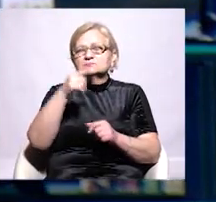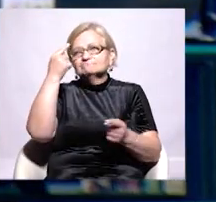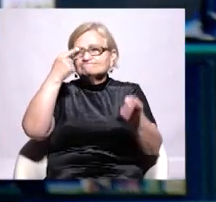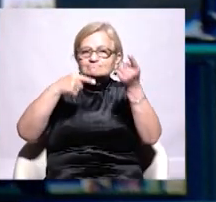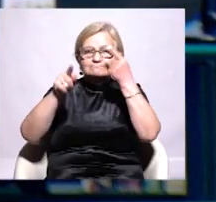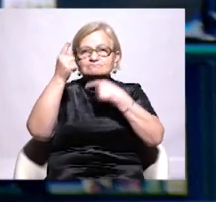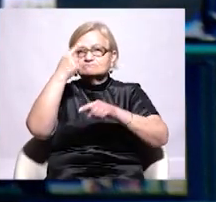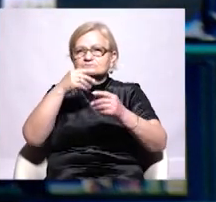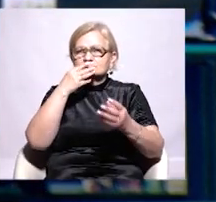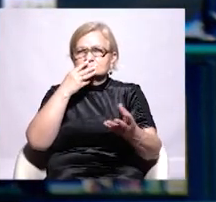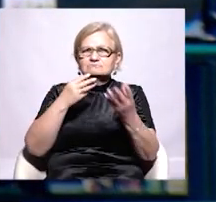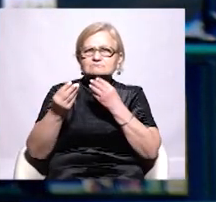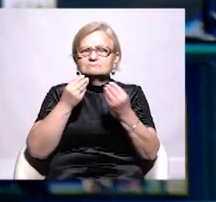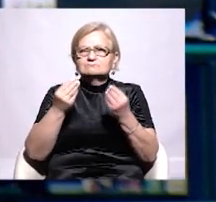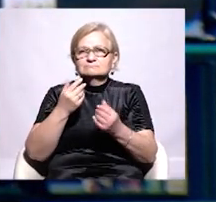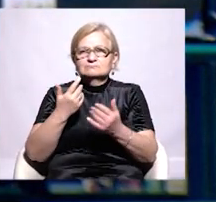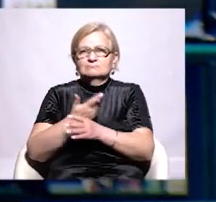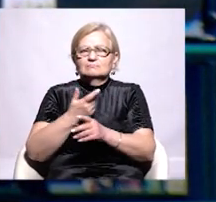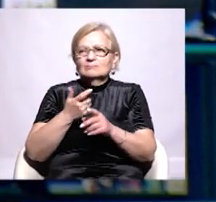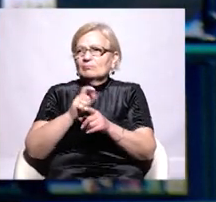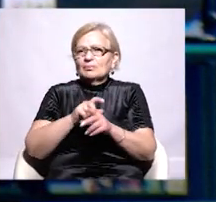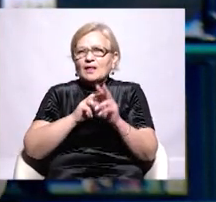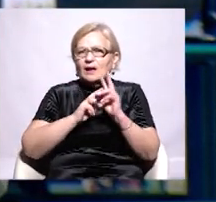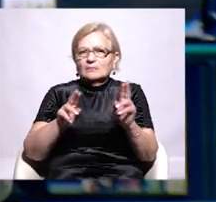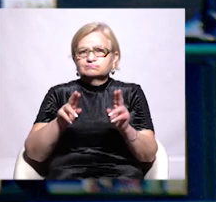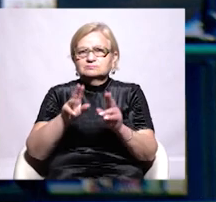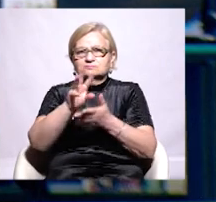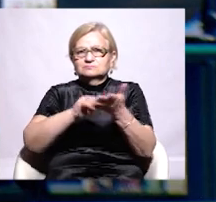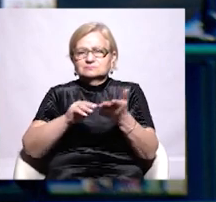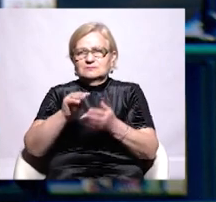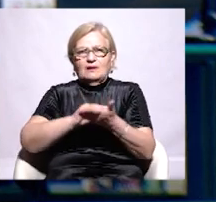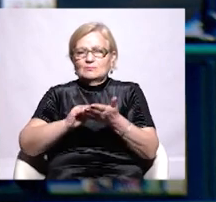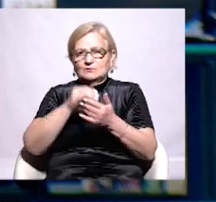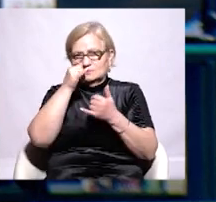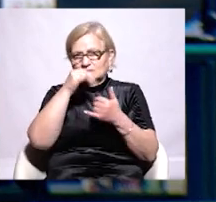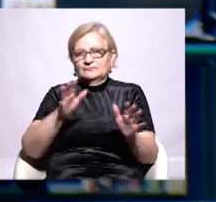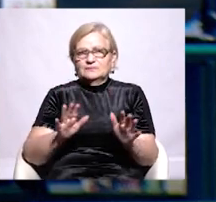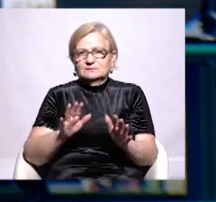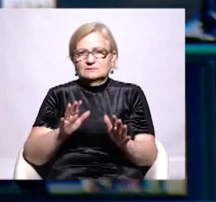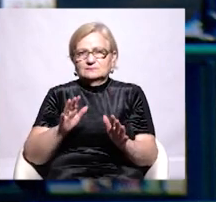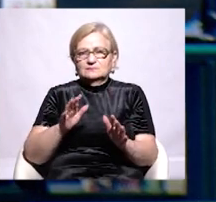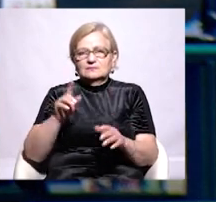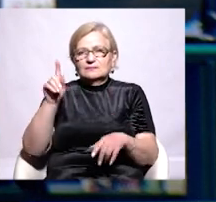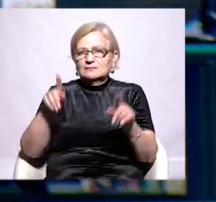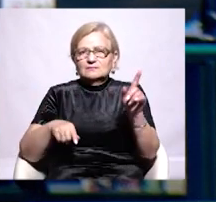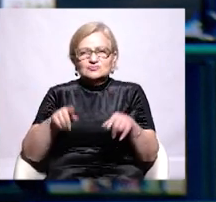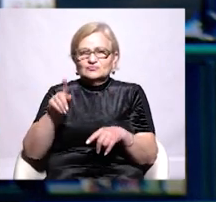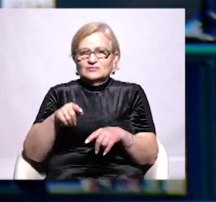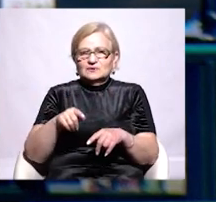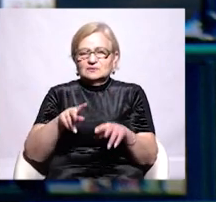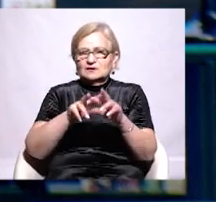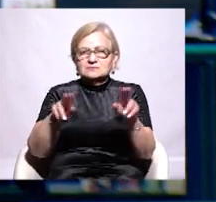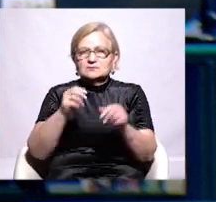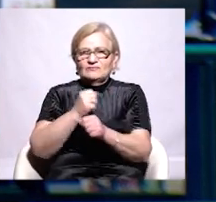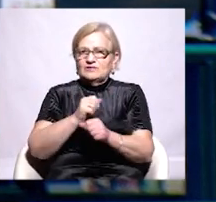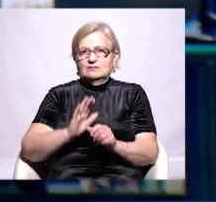iletebs aketebs, romelsats veravin gaimeorebs, romlis mzgavsits albat ishuyatat tu vinmes tu